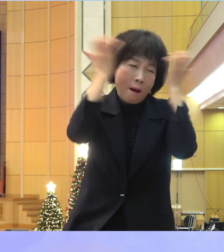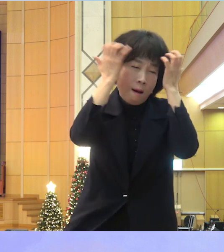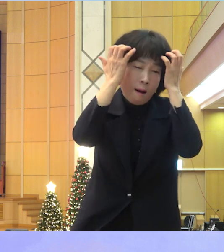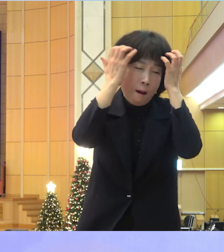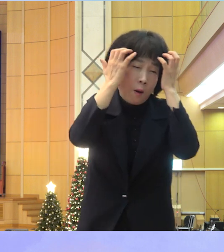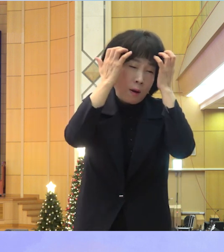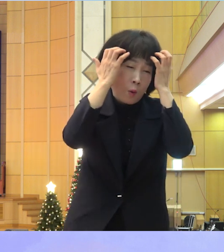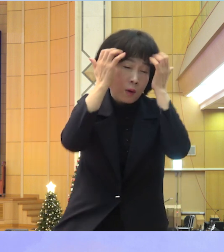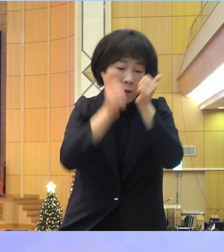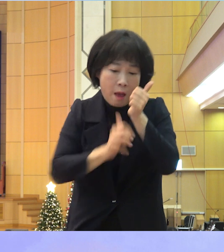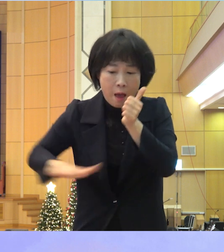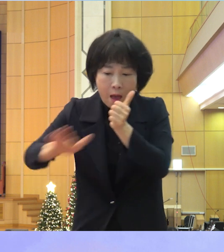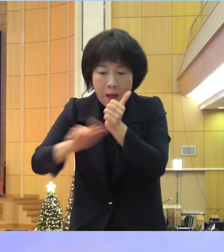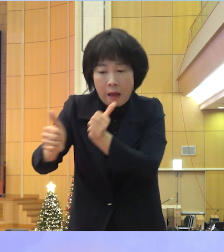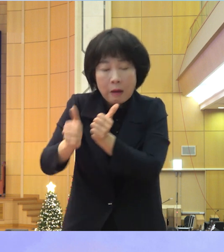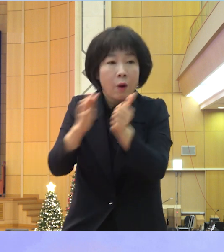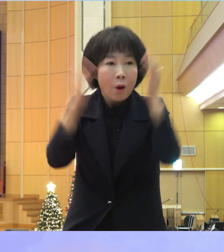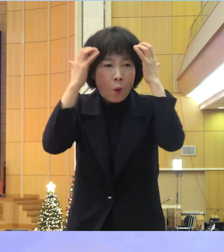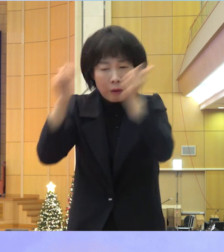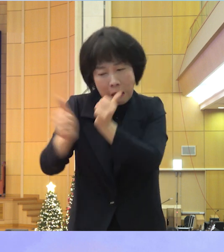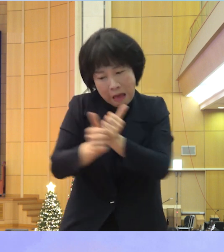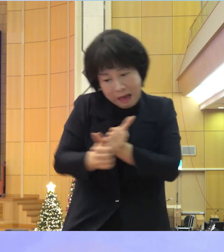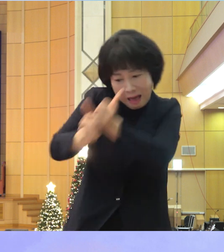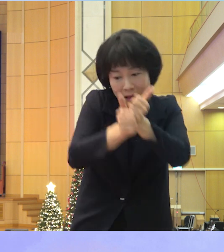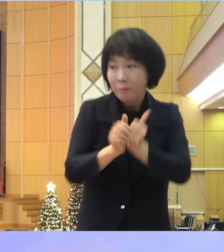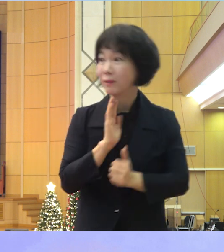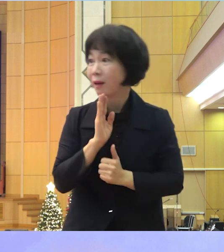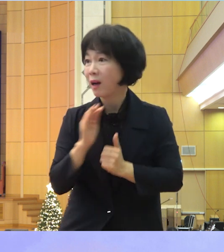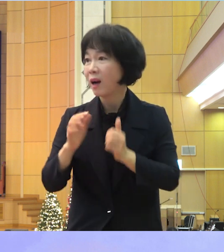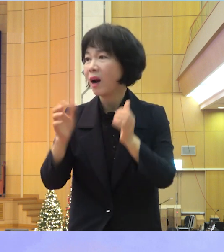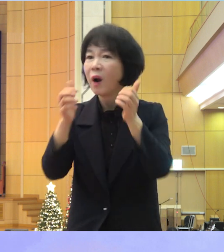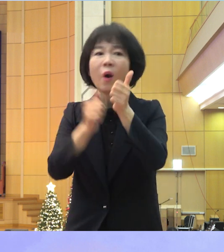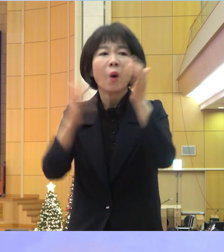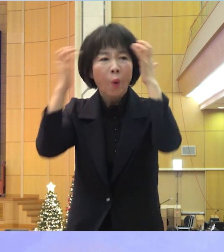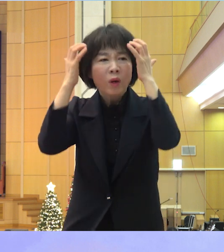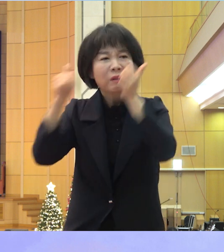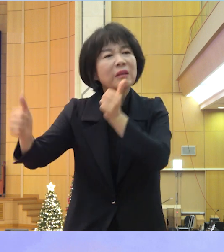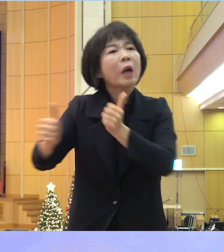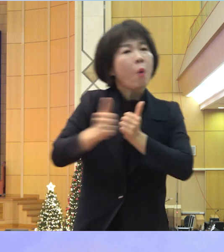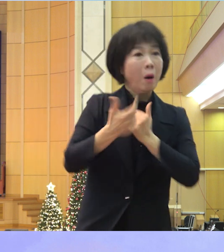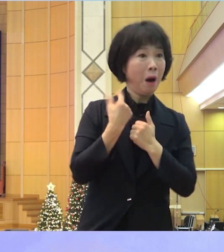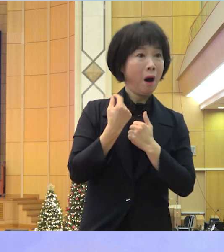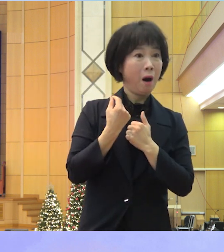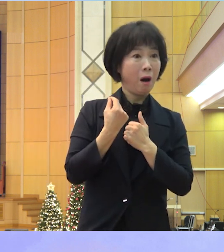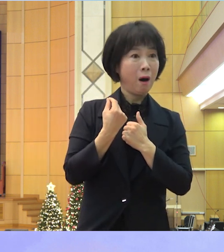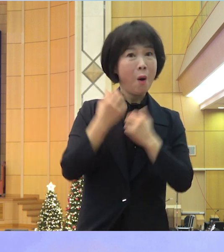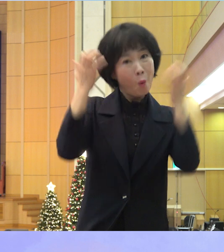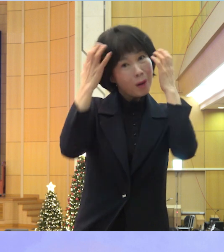것이 그림자처럼 따라다닙니다. 그래서 사람이